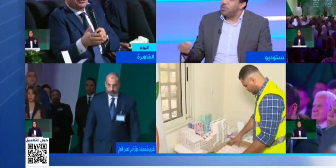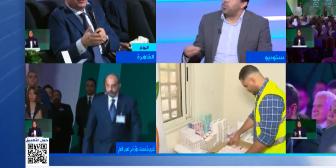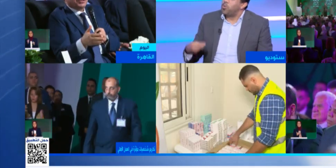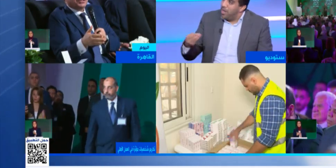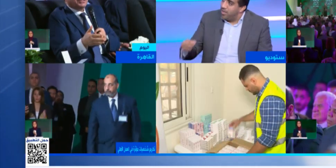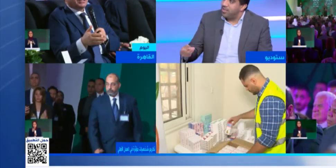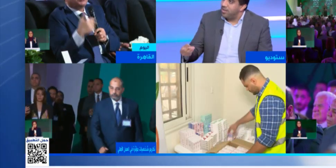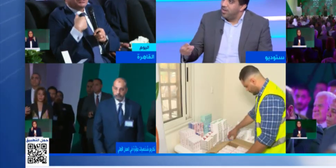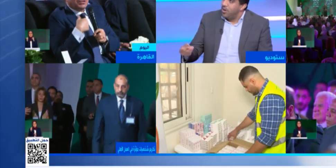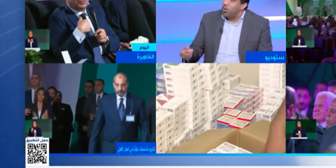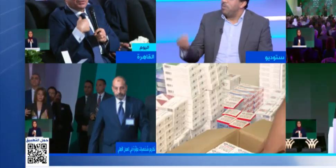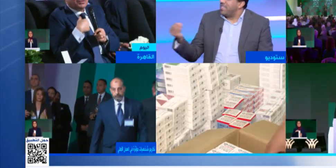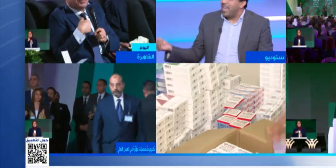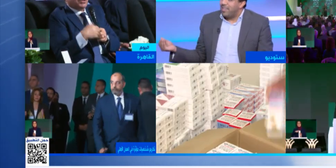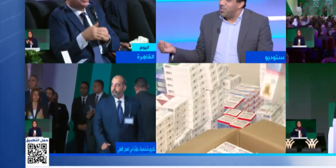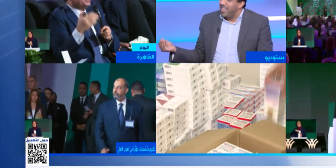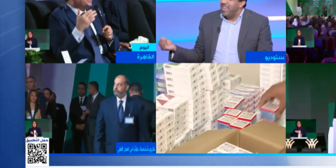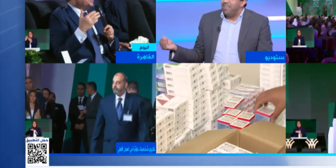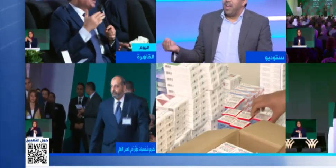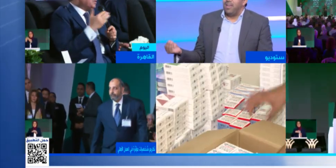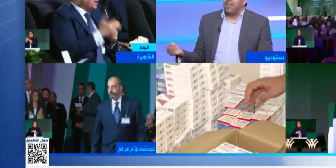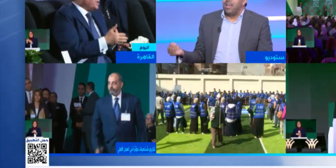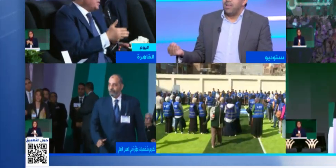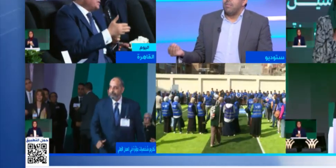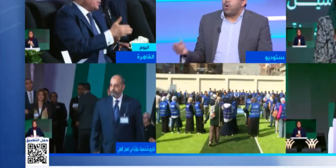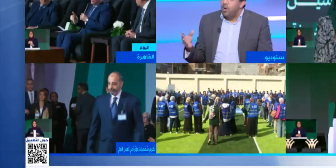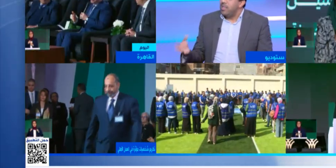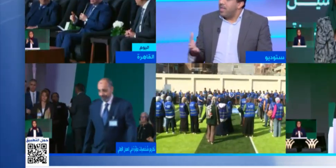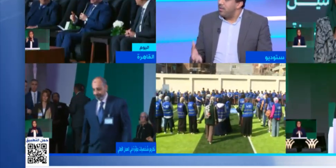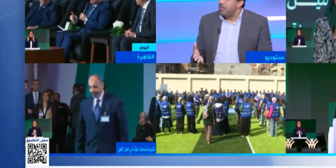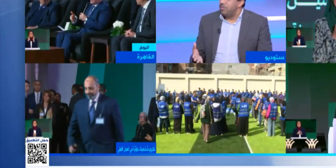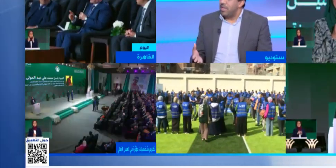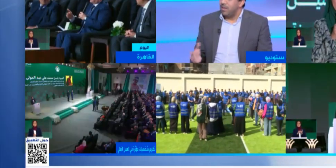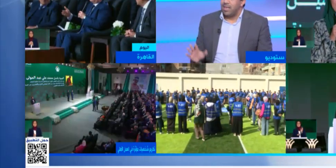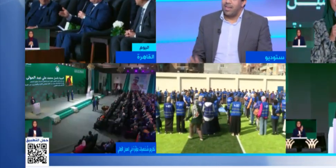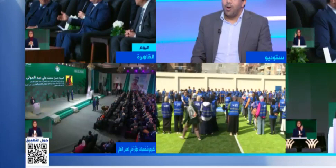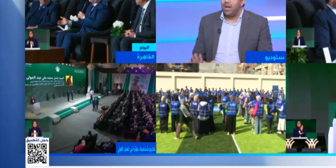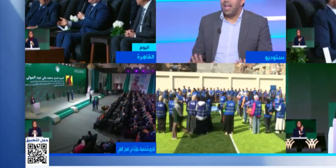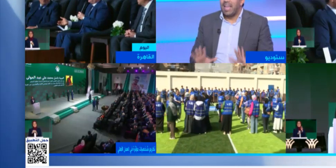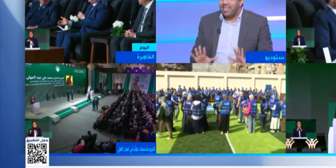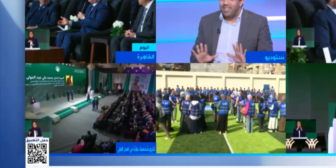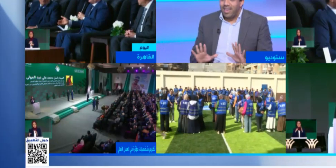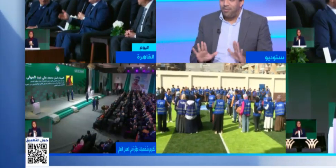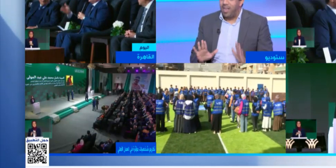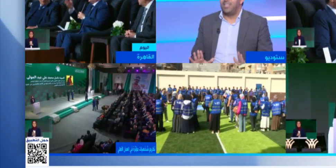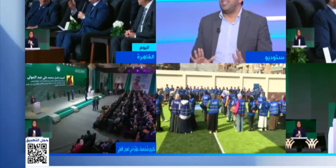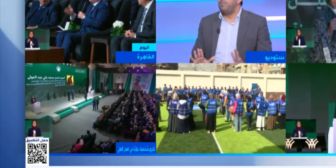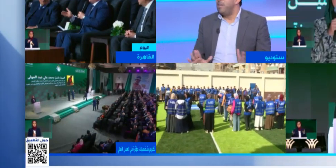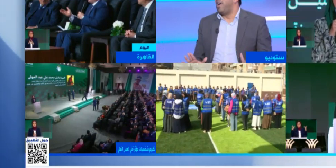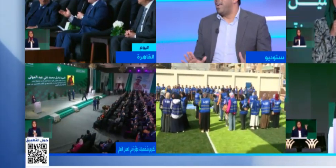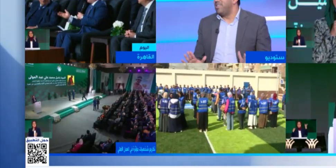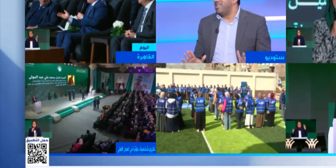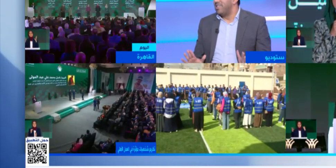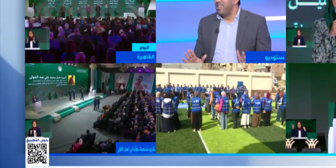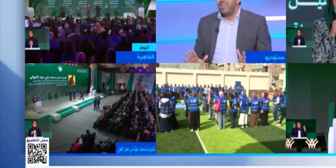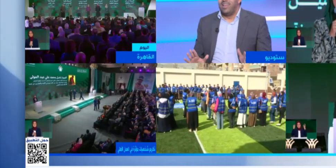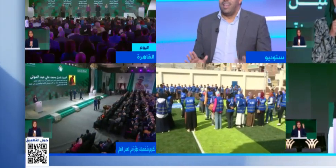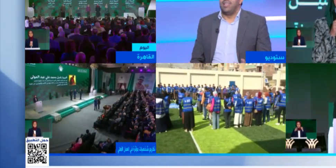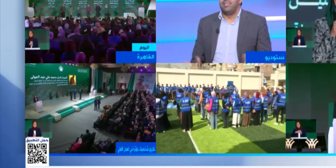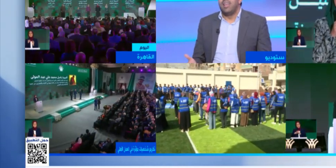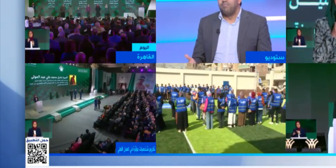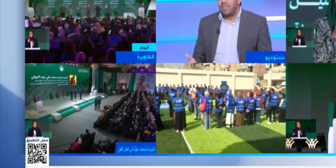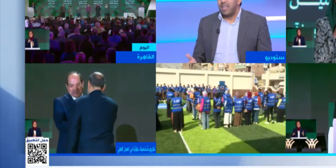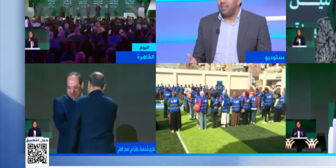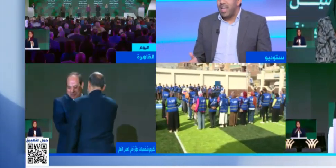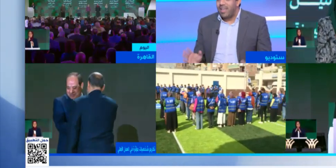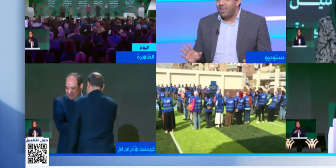وبتوصل بمرونه اكتر وما تزعلش. فكل ده يعني هو اكيد احنا في لحظتها بنفرح جدا،